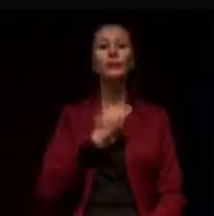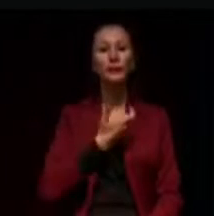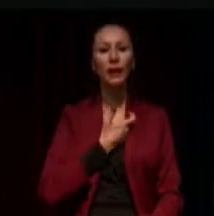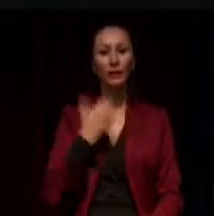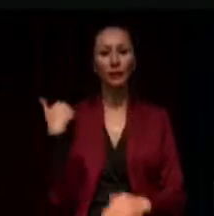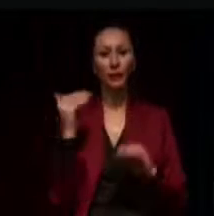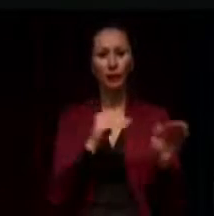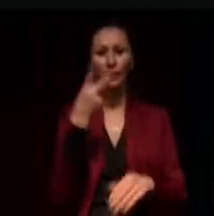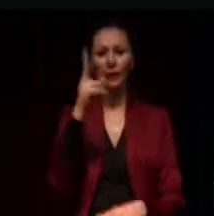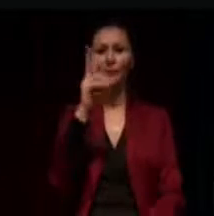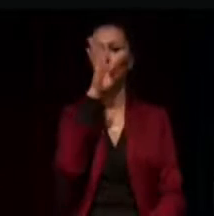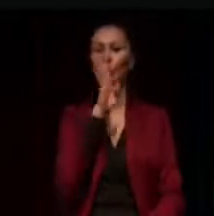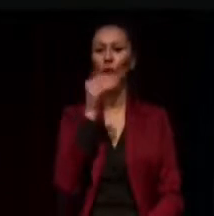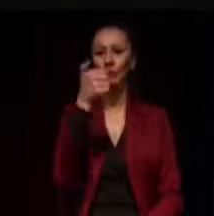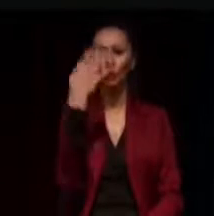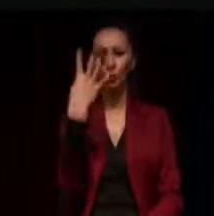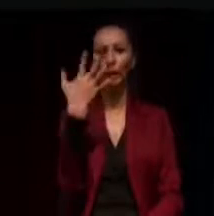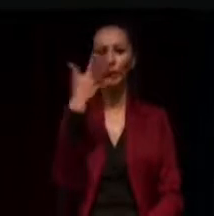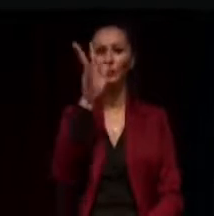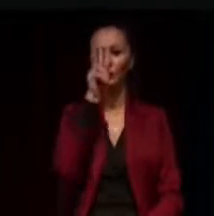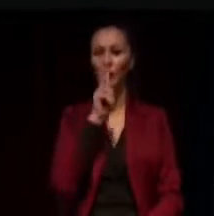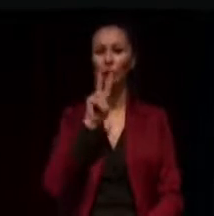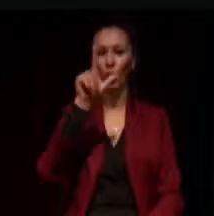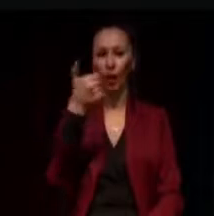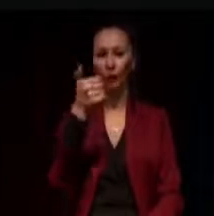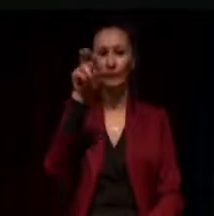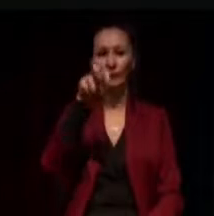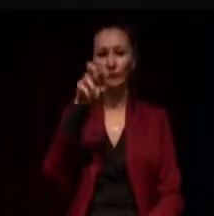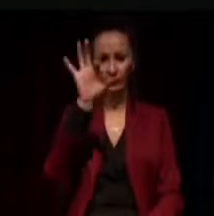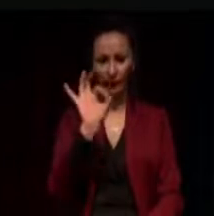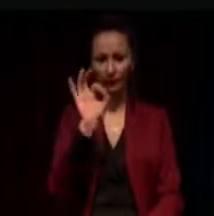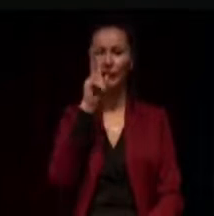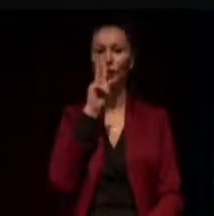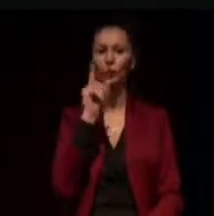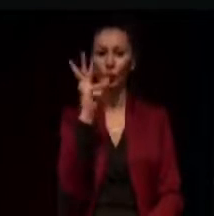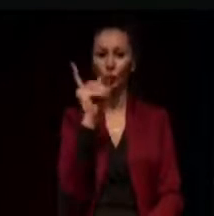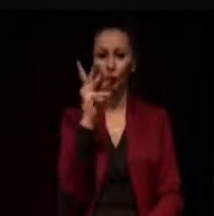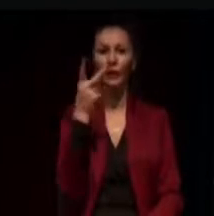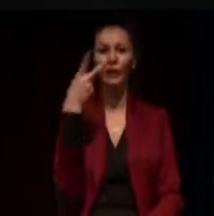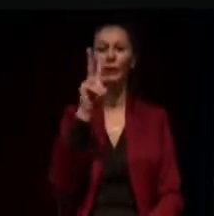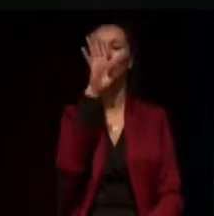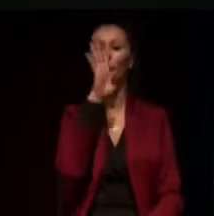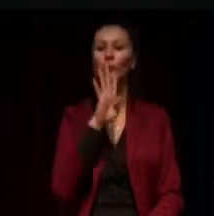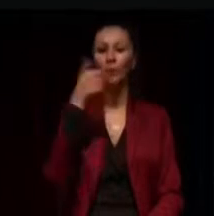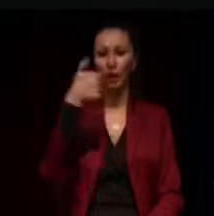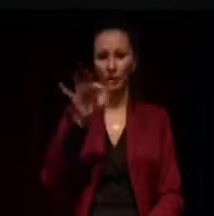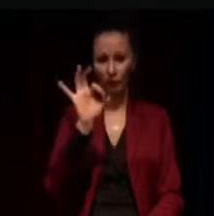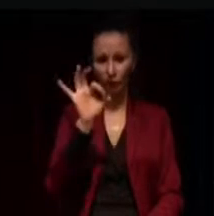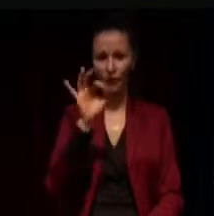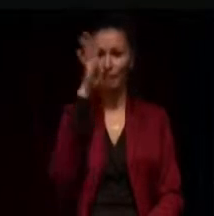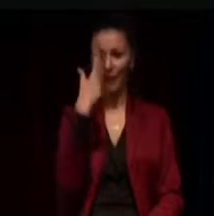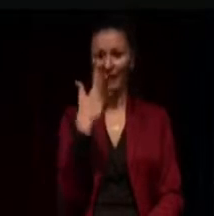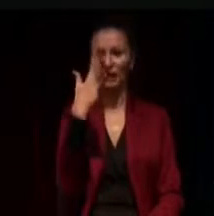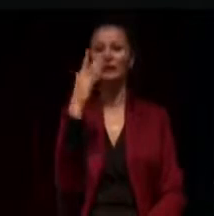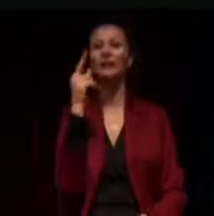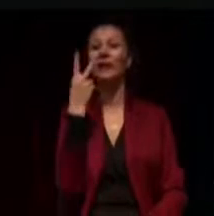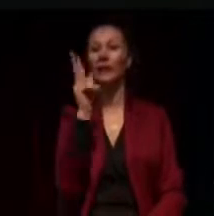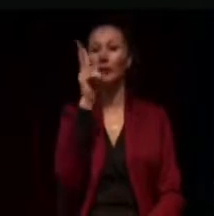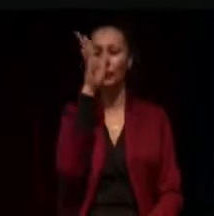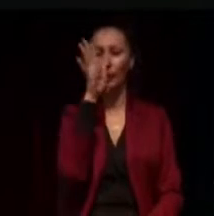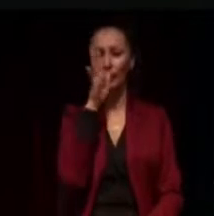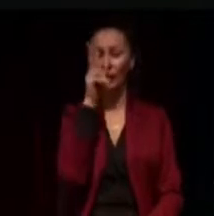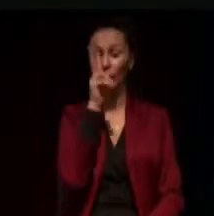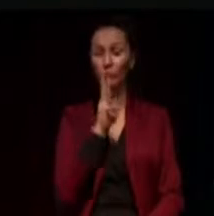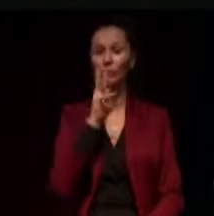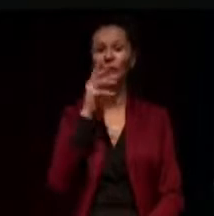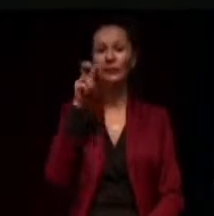Yasal dayanağı 2464, 5216, 80, 213, 2465, 5 ve